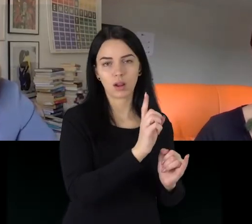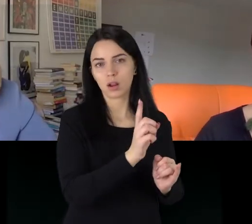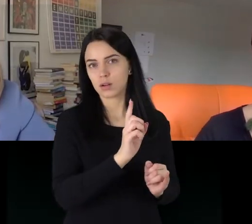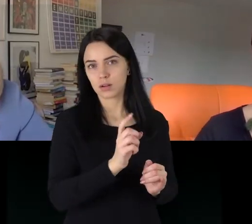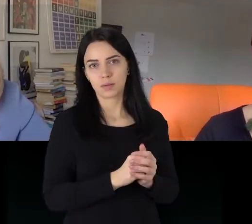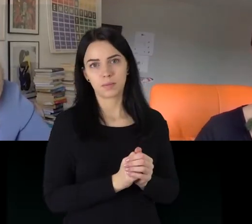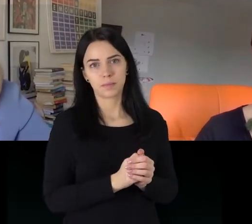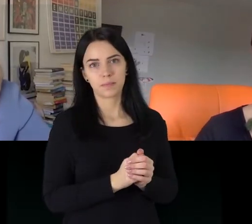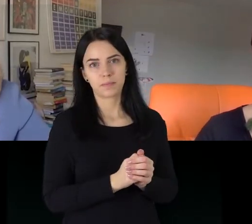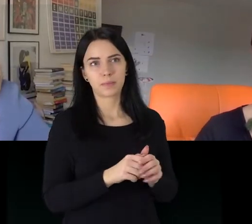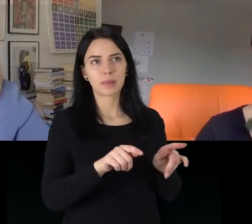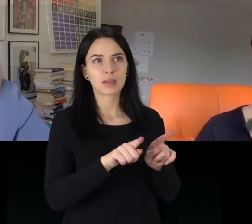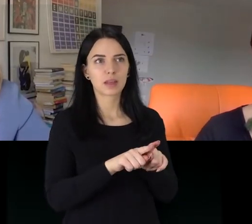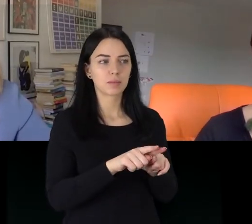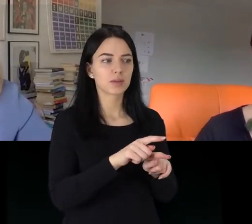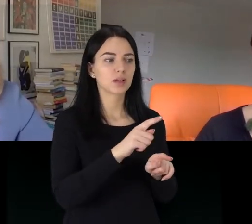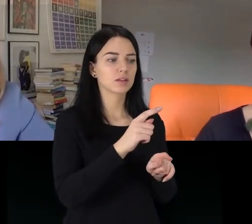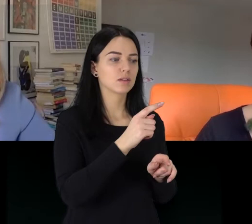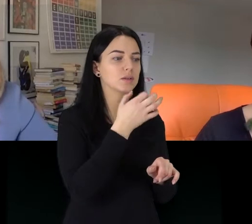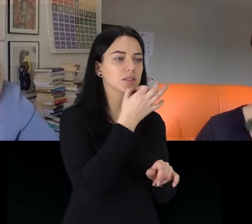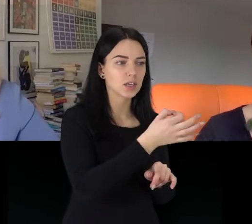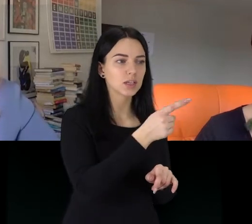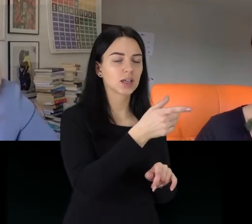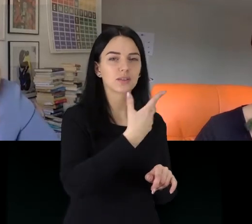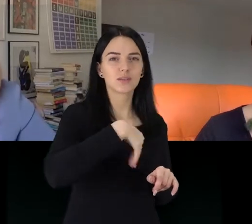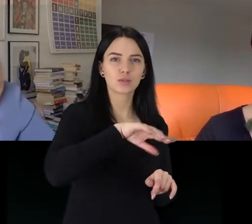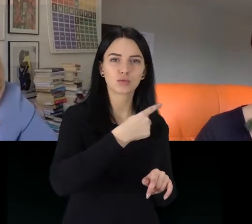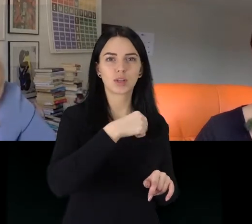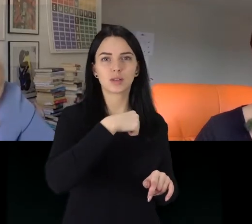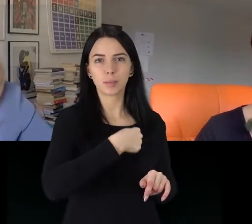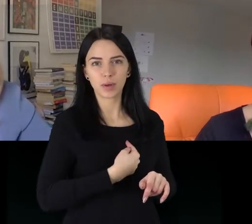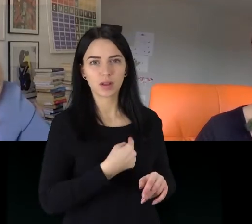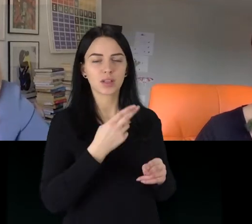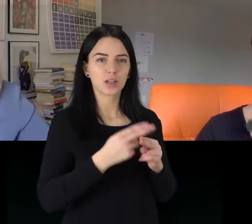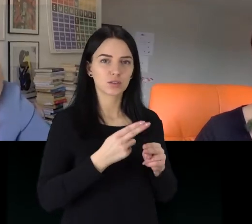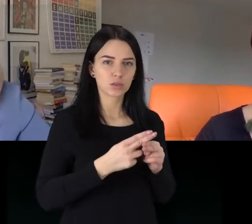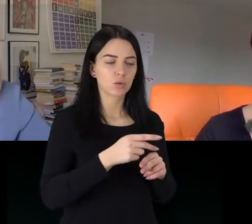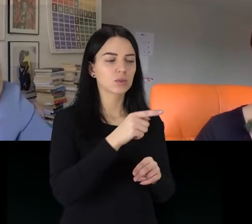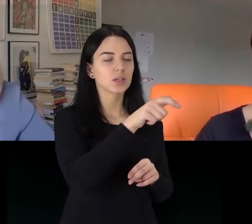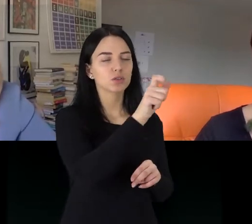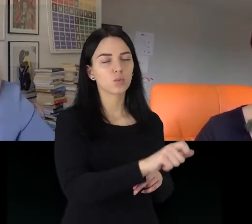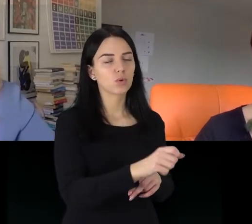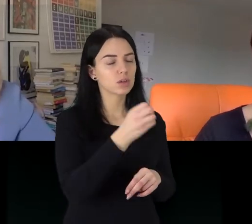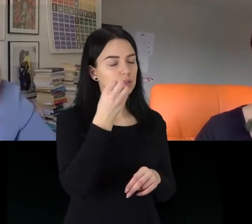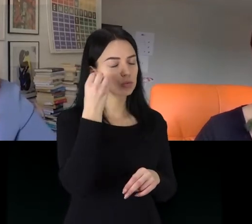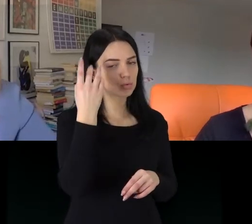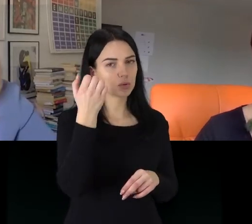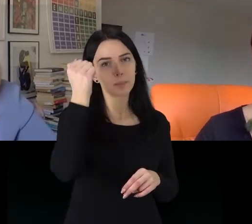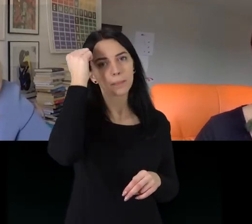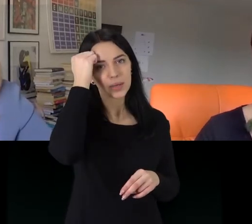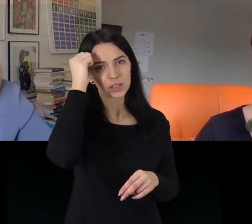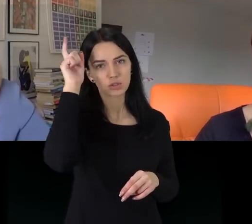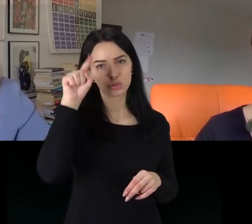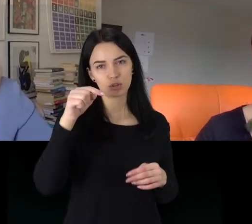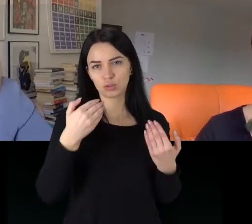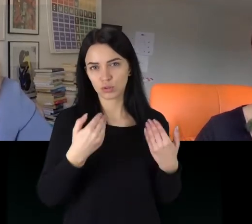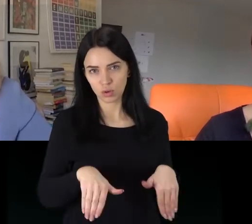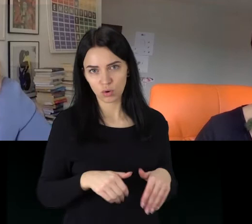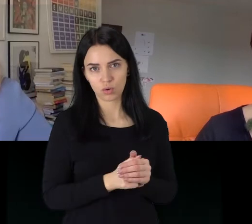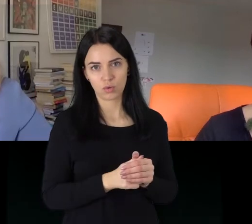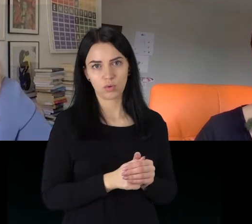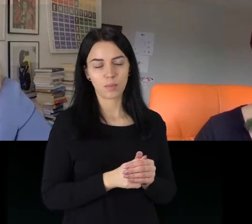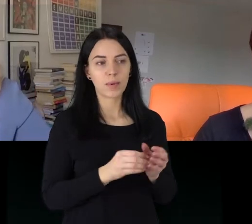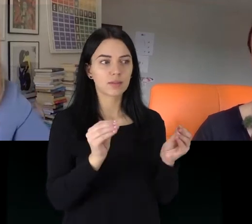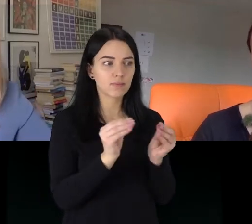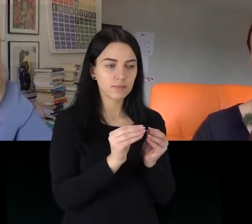mus visus skaudini, kaip tu čia mums visiems našta esi. Jie tą žino mintinai ir dėl to tikrai nelengviau, nes dar tik baisiau,